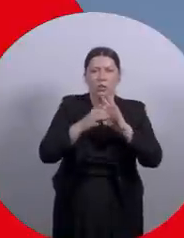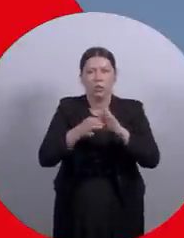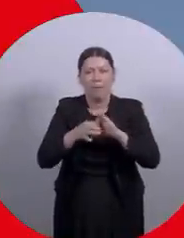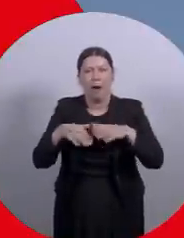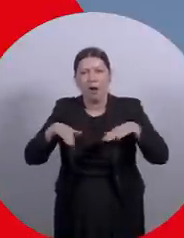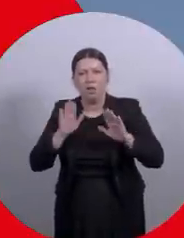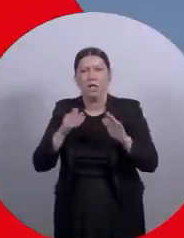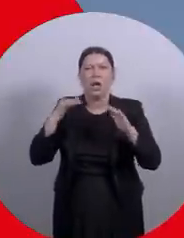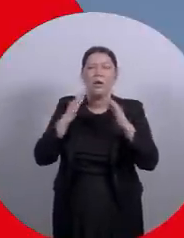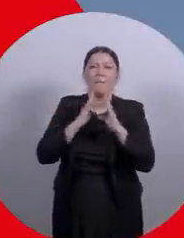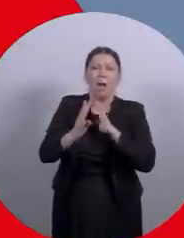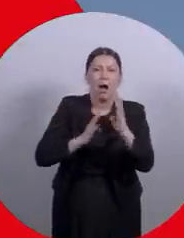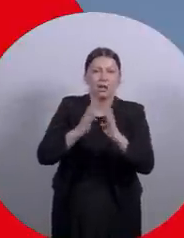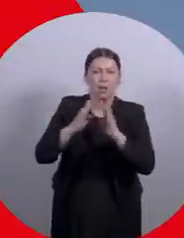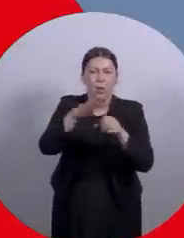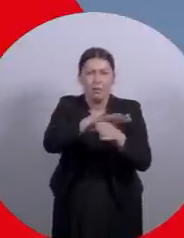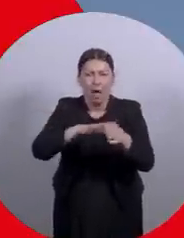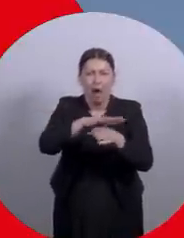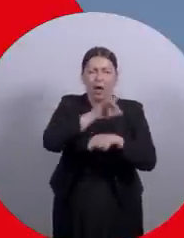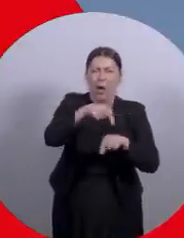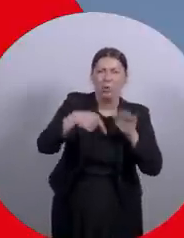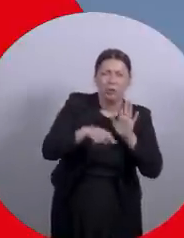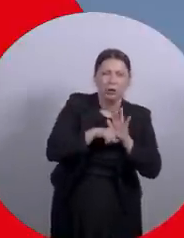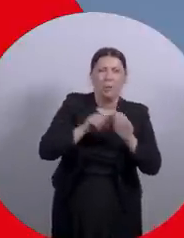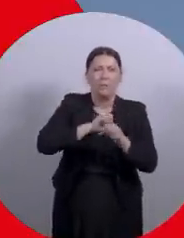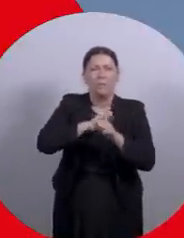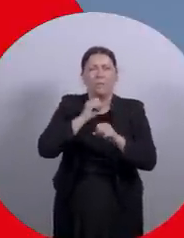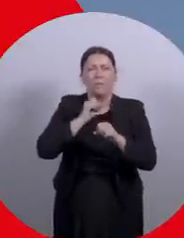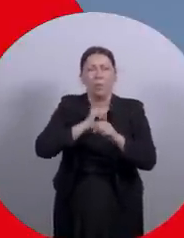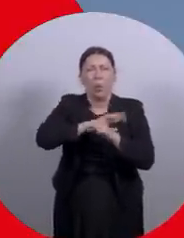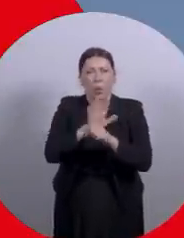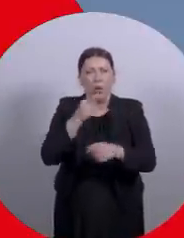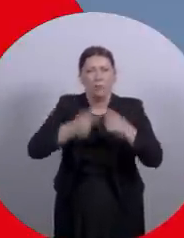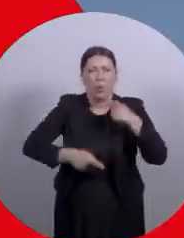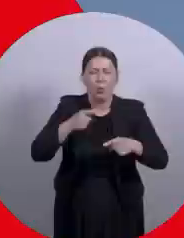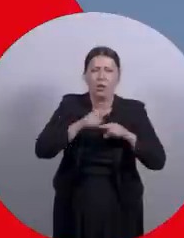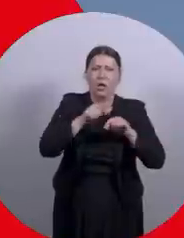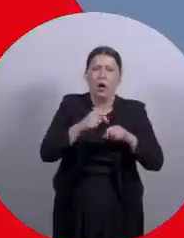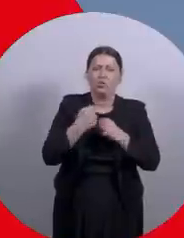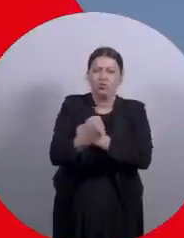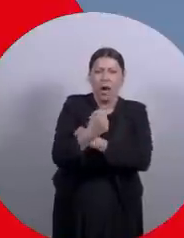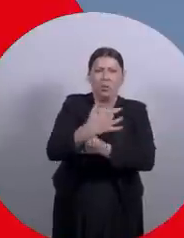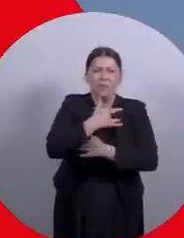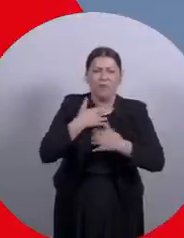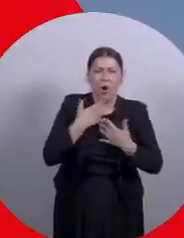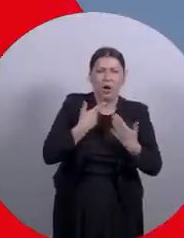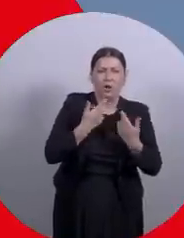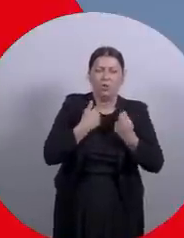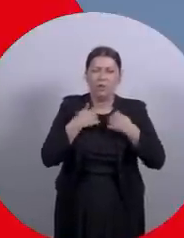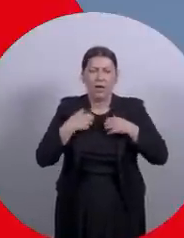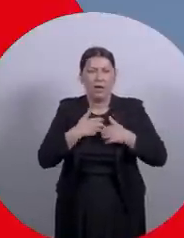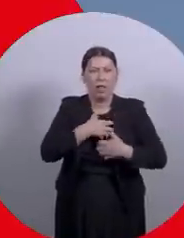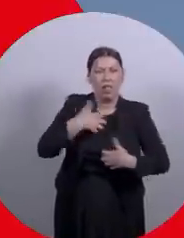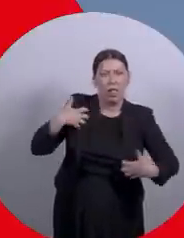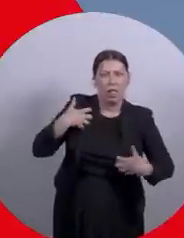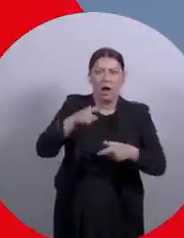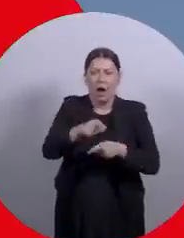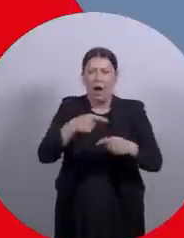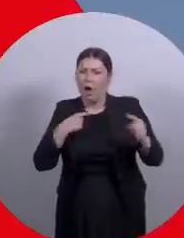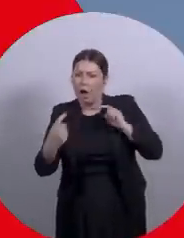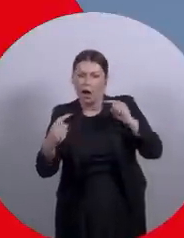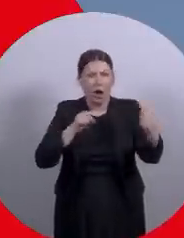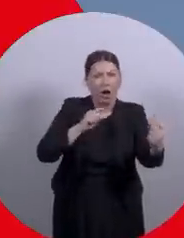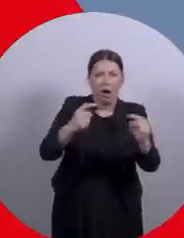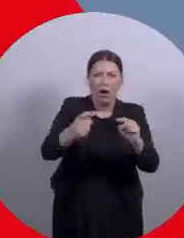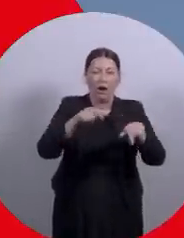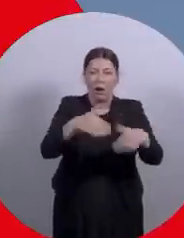migrationssektor problemische corona-politik gemacht hat die die Bevölkerung gespaltet hat das geht sich nicht aus und ich sage an dieser